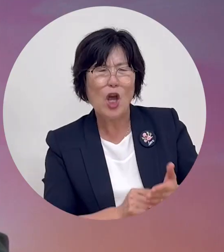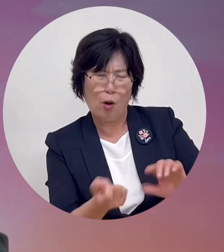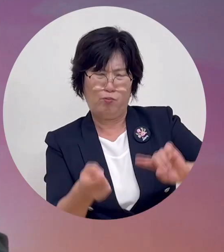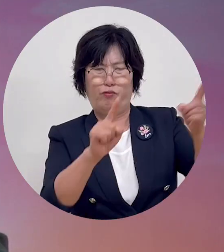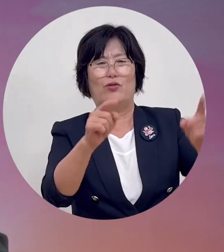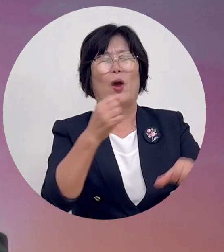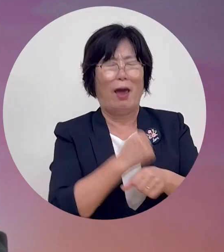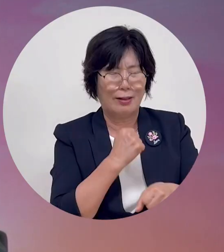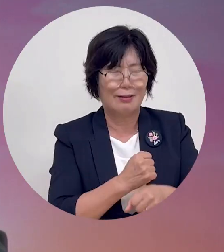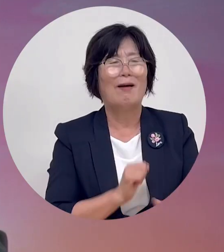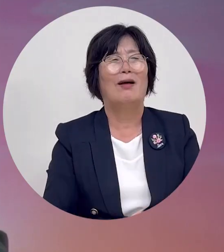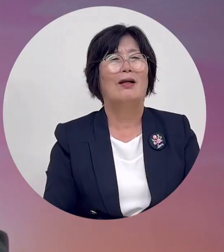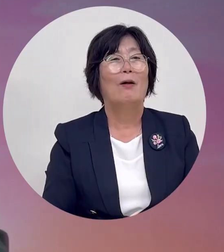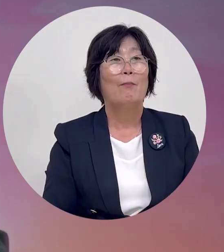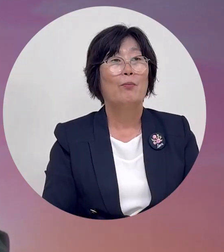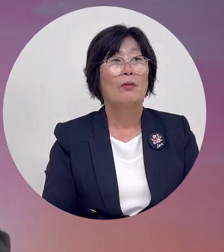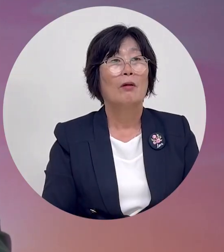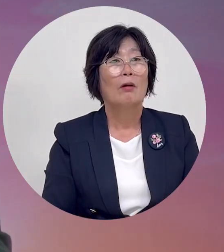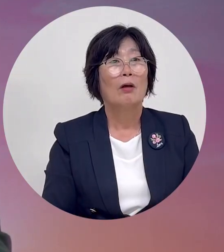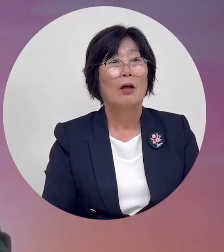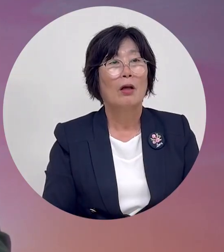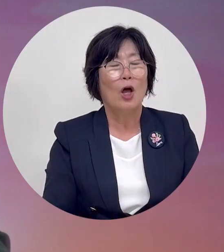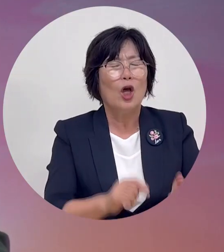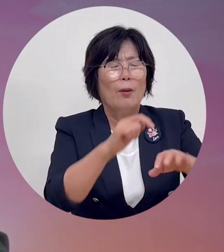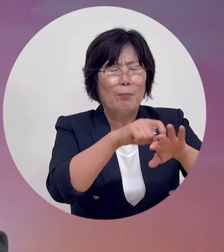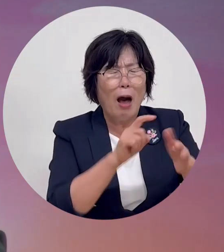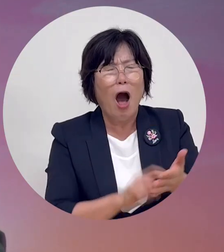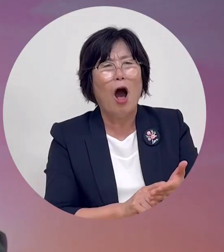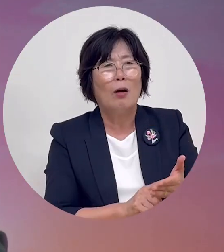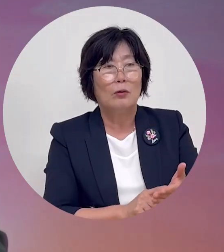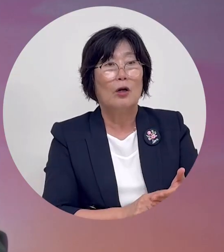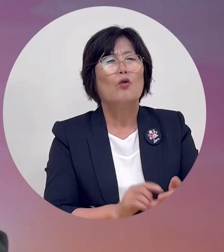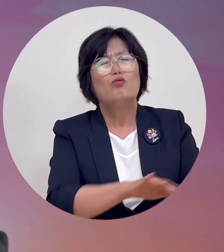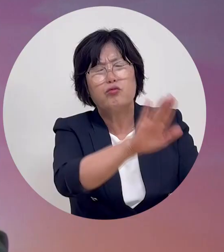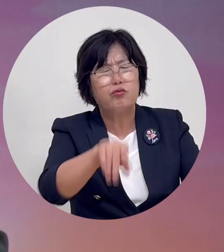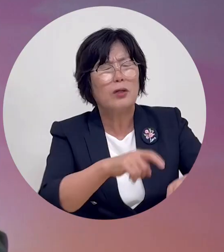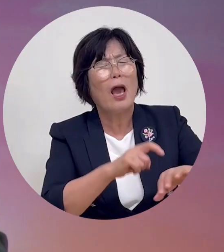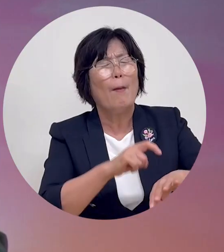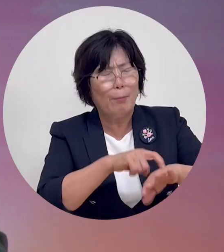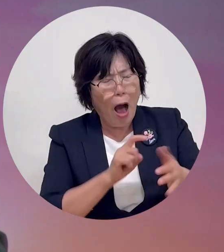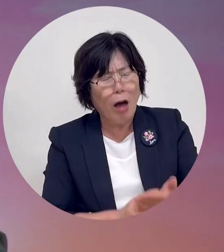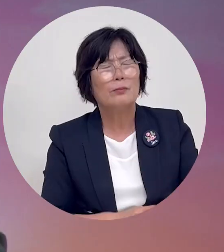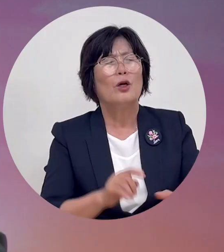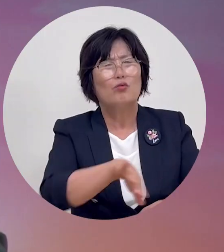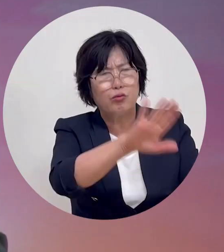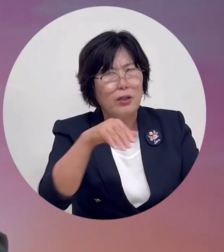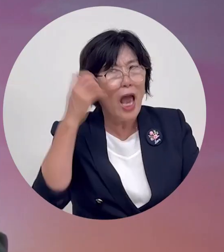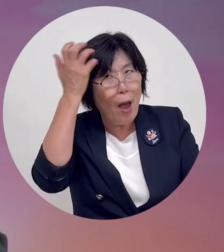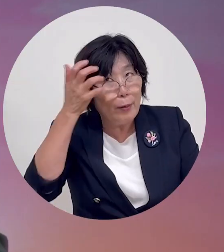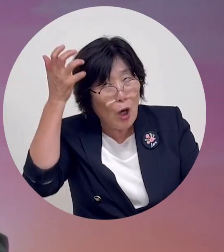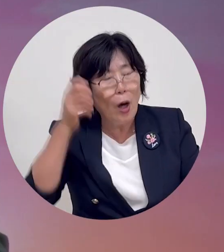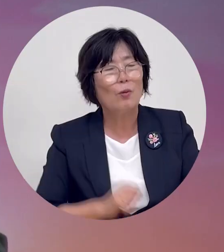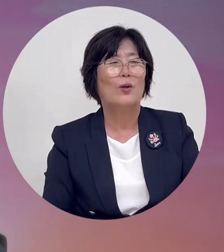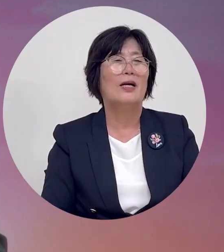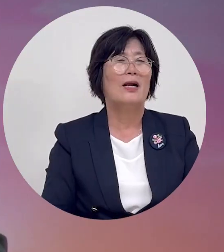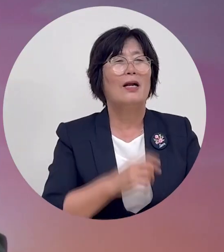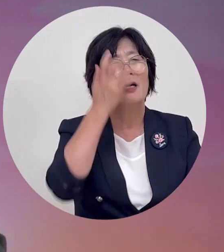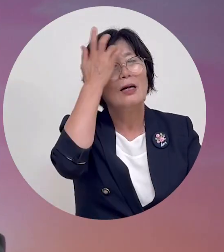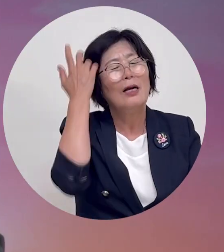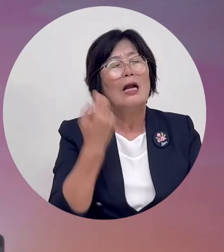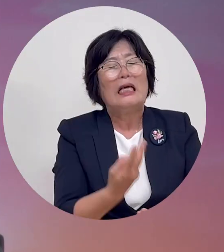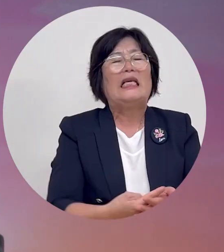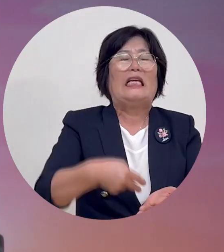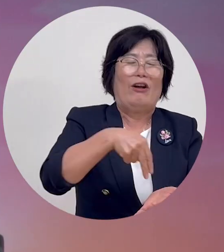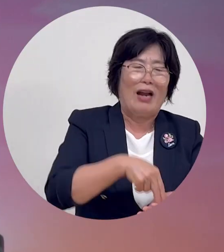했어요. 뭘 부흥시킨다고? 우리의 영혼이, 우리의 심령이 일어나기를